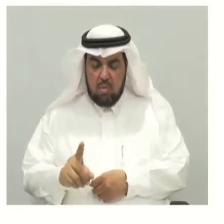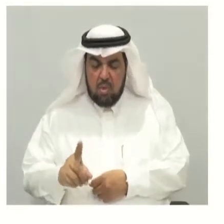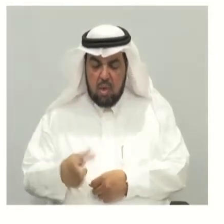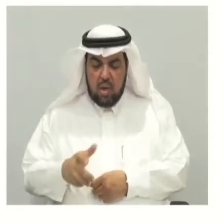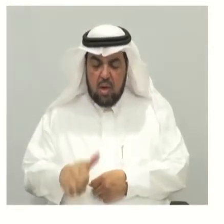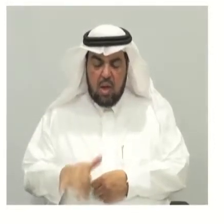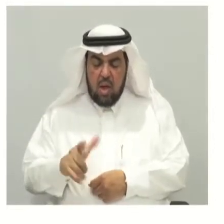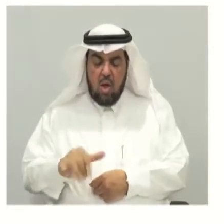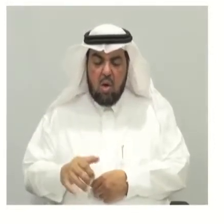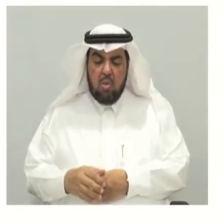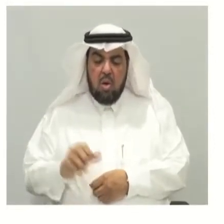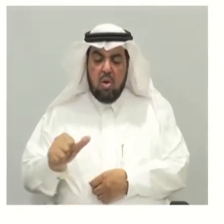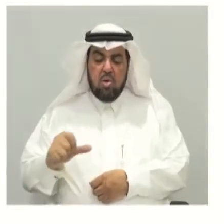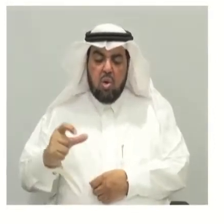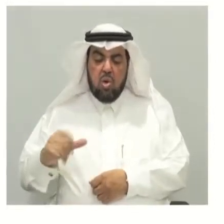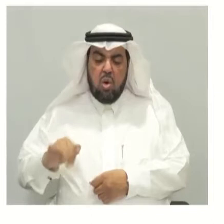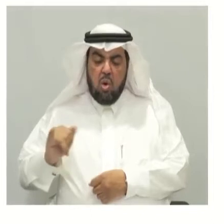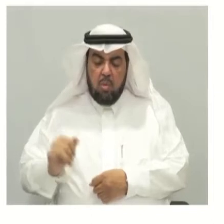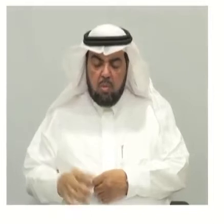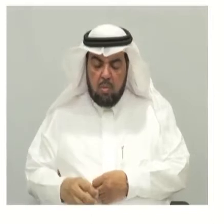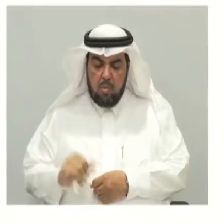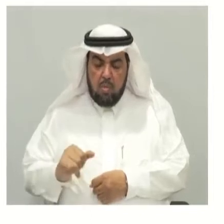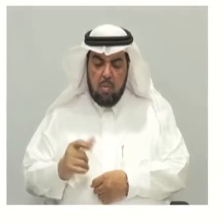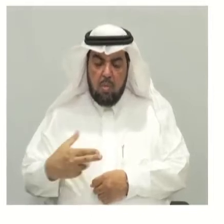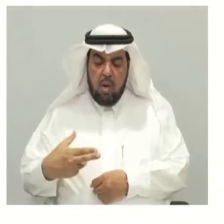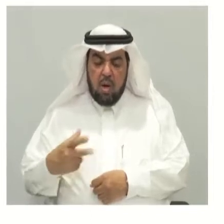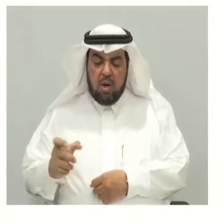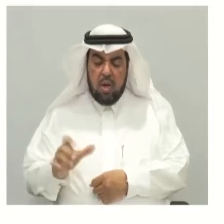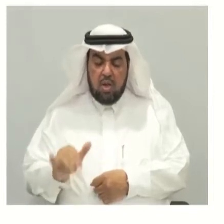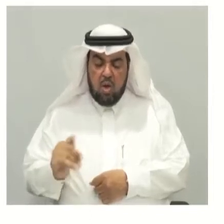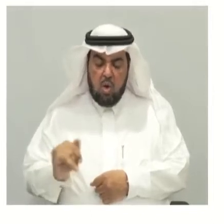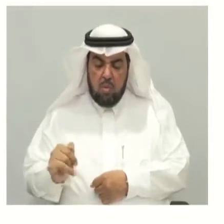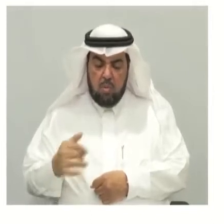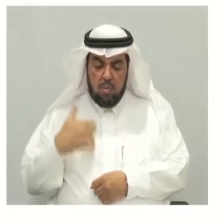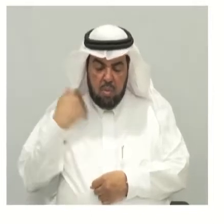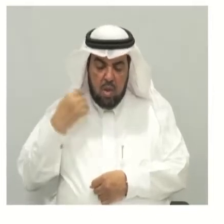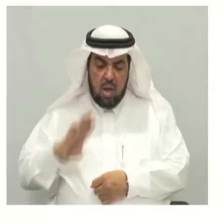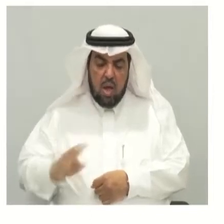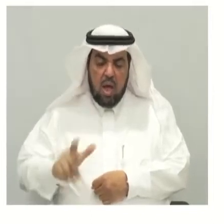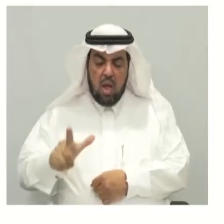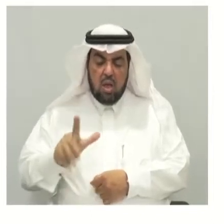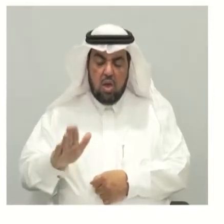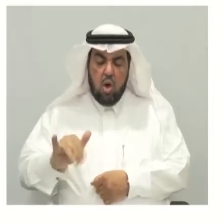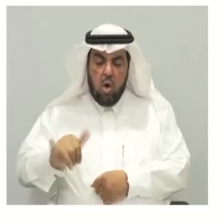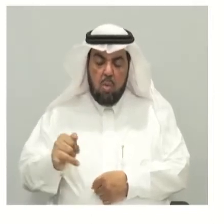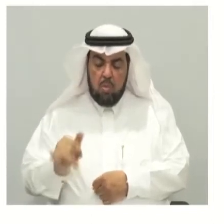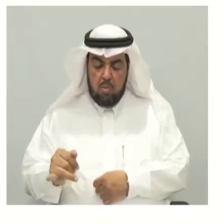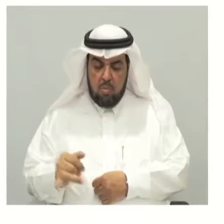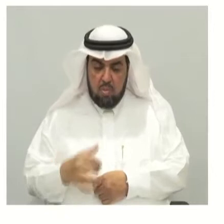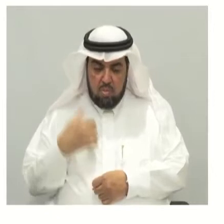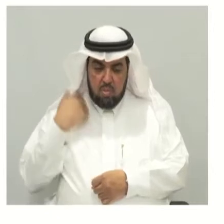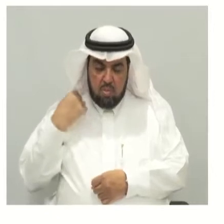نشوف صوديوم، مغنيسيوم، كالسيوم، بوتاسيوم. خلينا نشوف هنا أيضا عنده